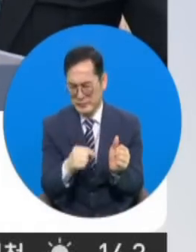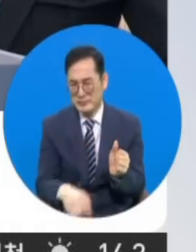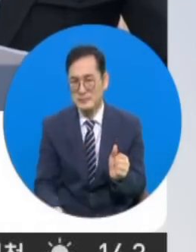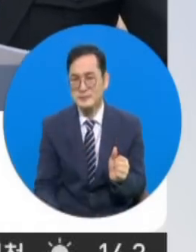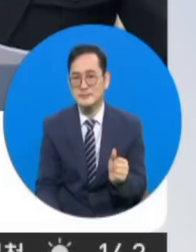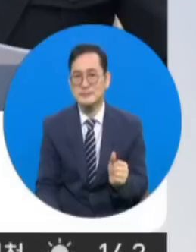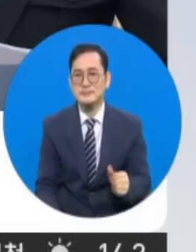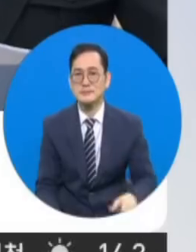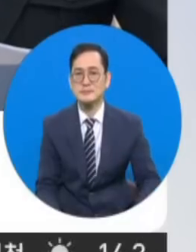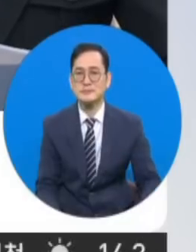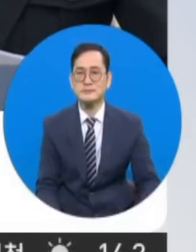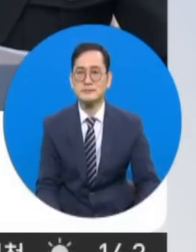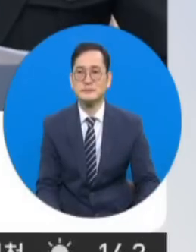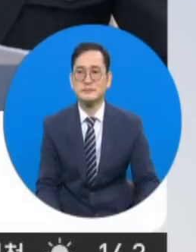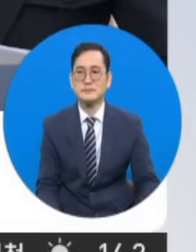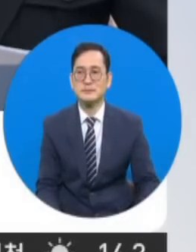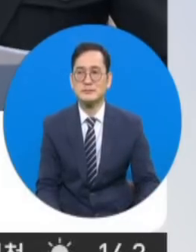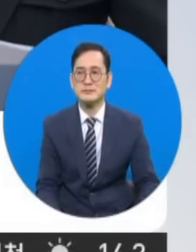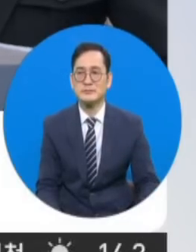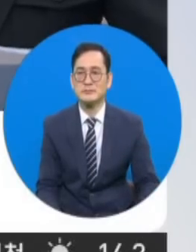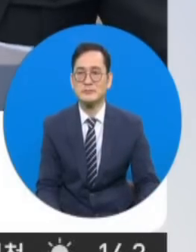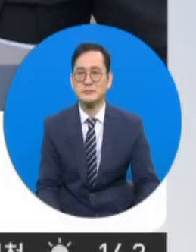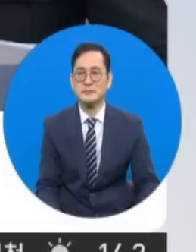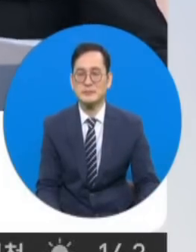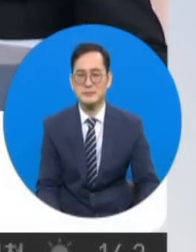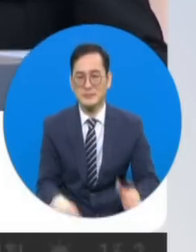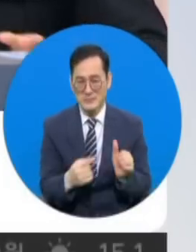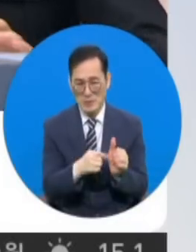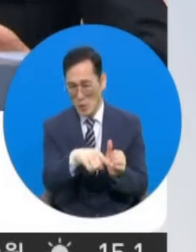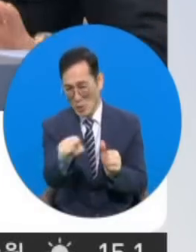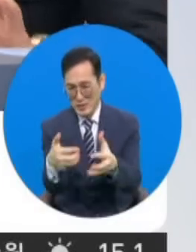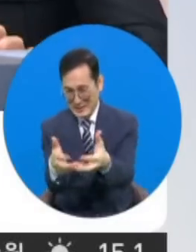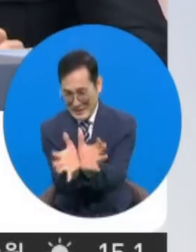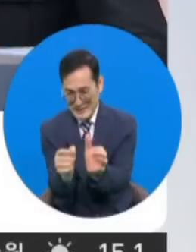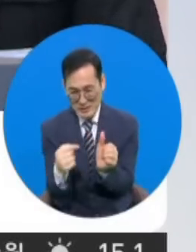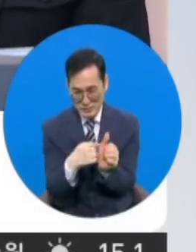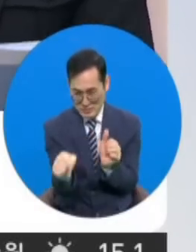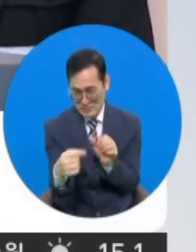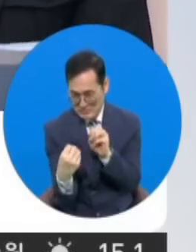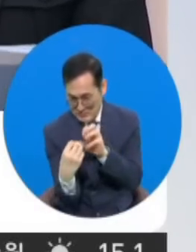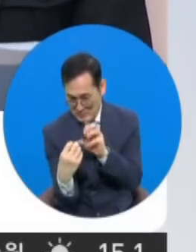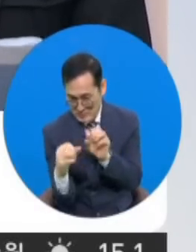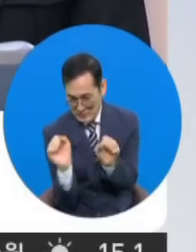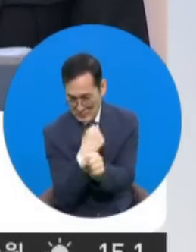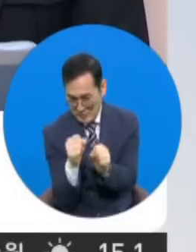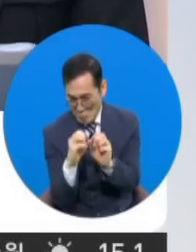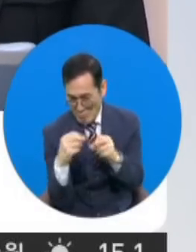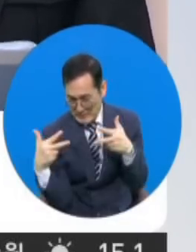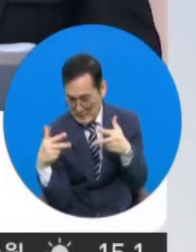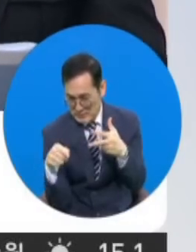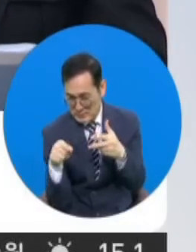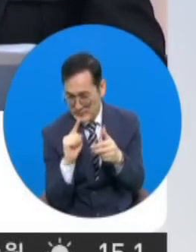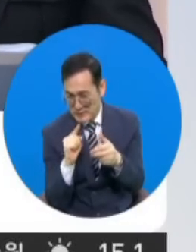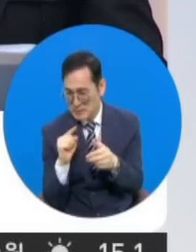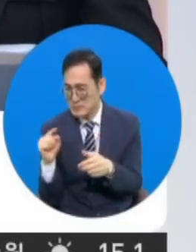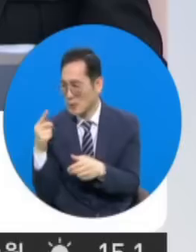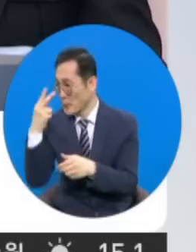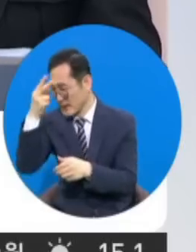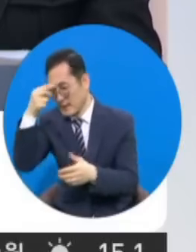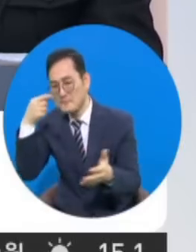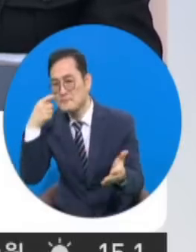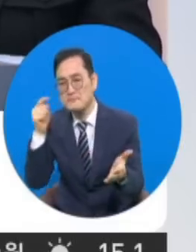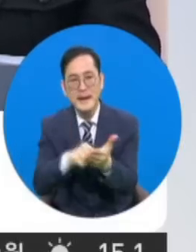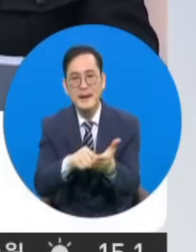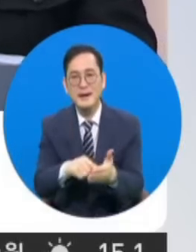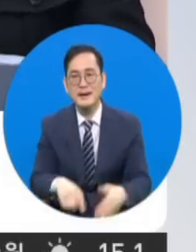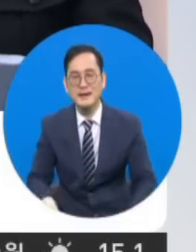뭐 폐기를 하는 등 말 맞추는데 이런 시도를 했다는 것을 검찰이 확보를 한 거죠 그 분량이 거의 뭐